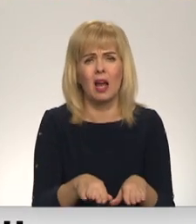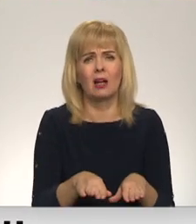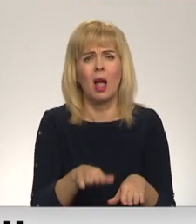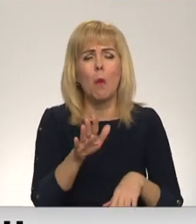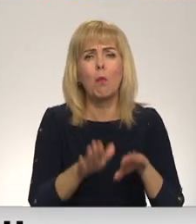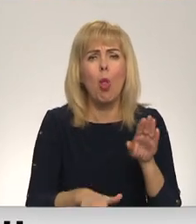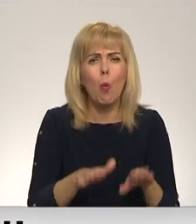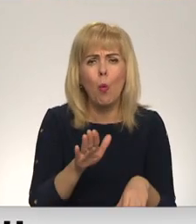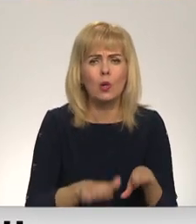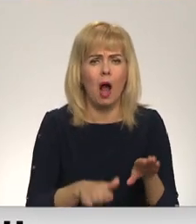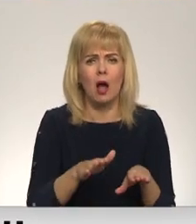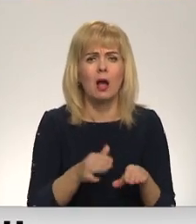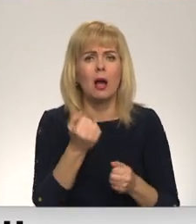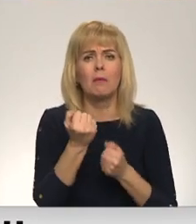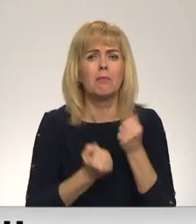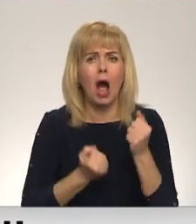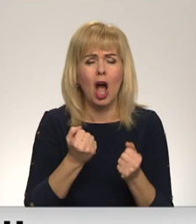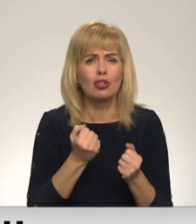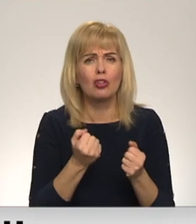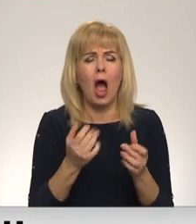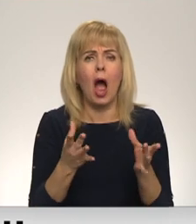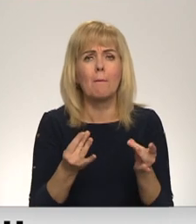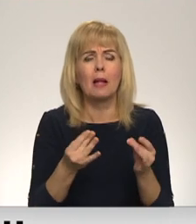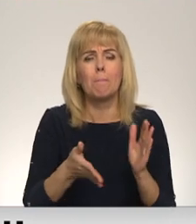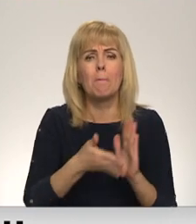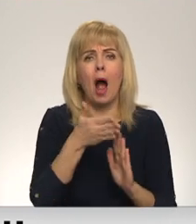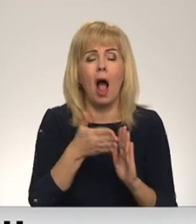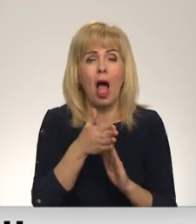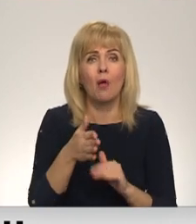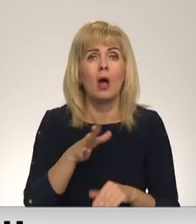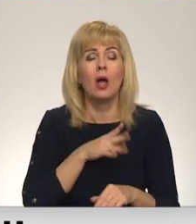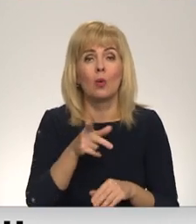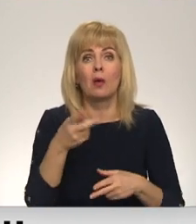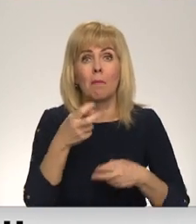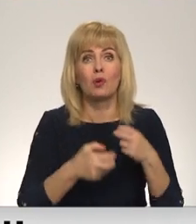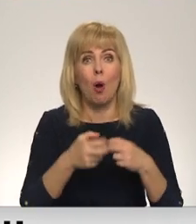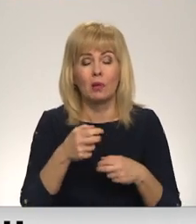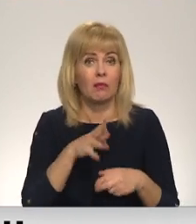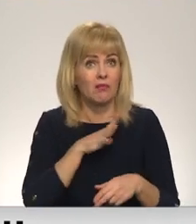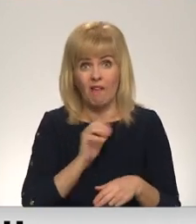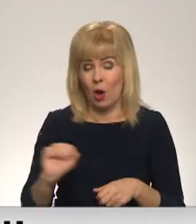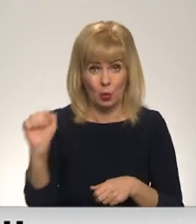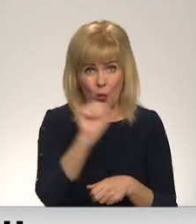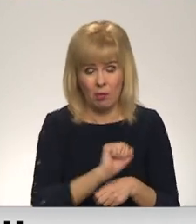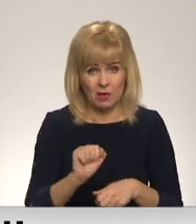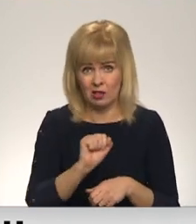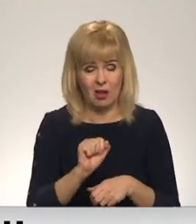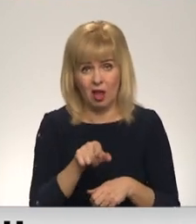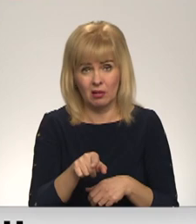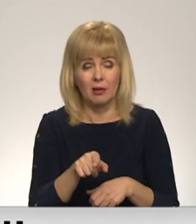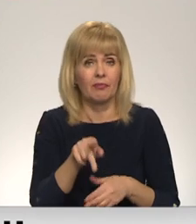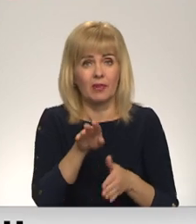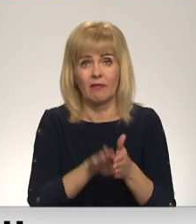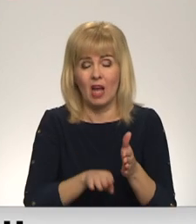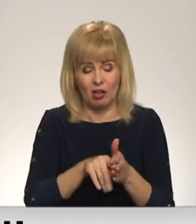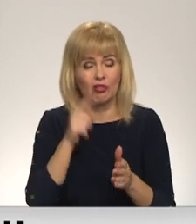pļurā un mašīnas viss aplīp ar mālu, tās, kuras ir problemātiski pēc tam nomazgāt arī. Pēc tā vienkārši tas